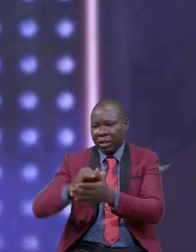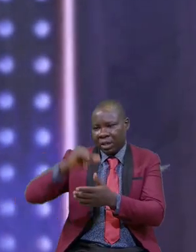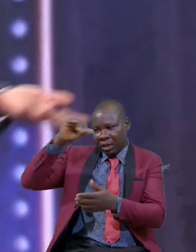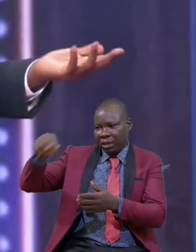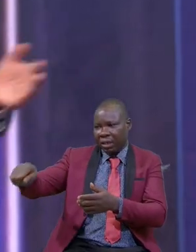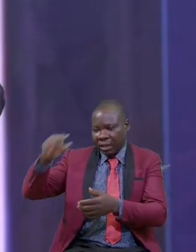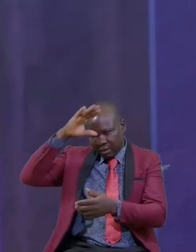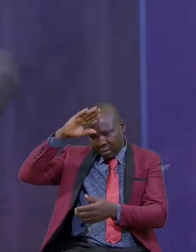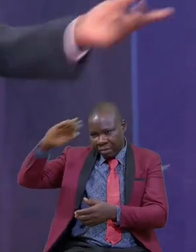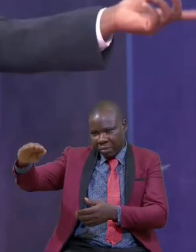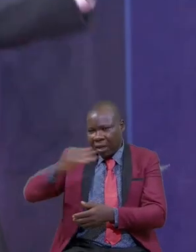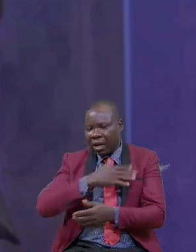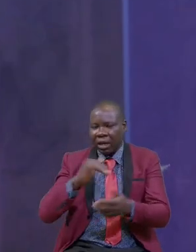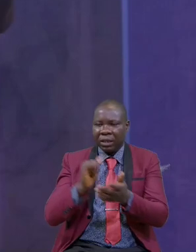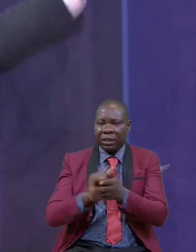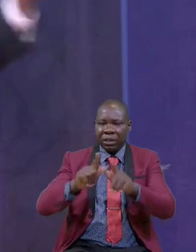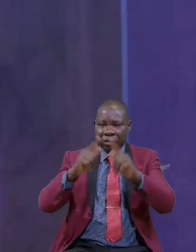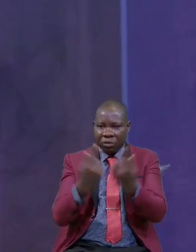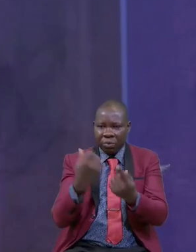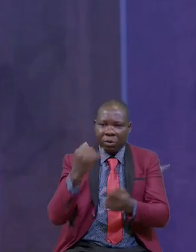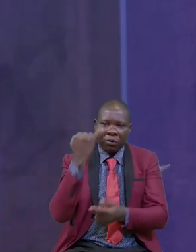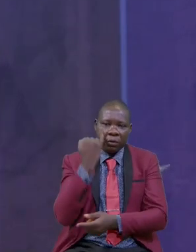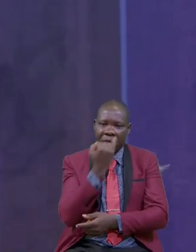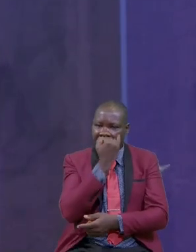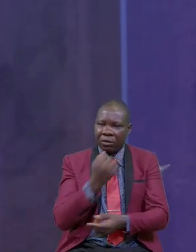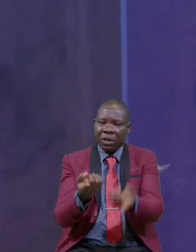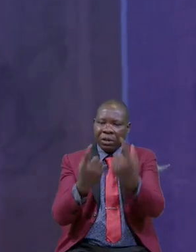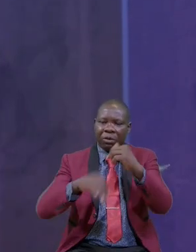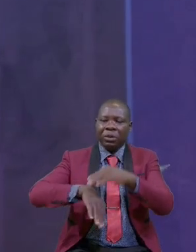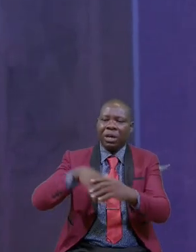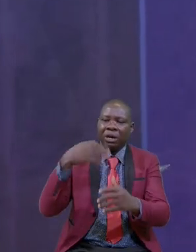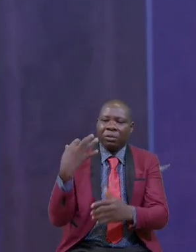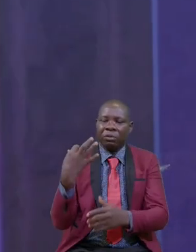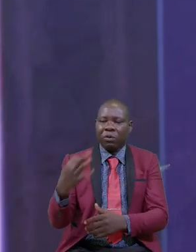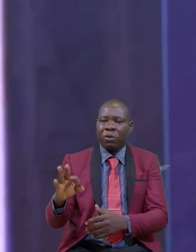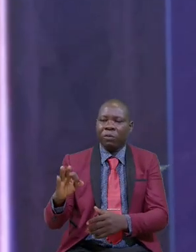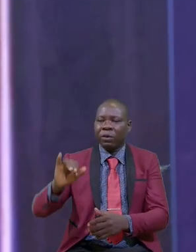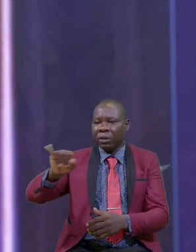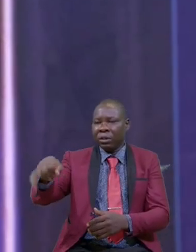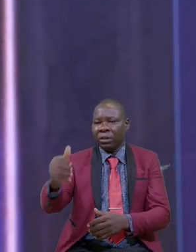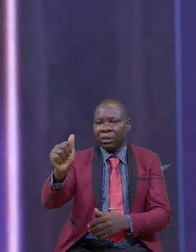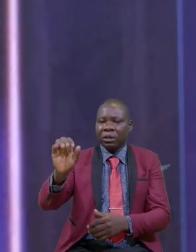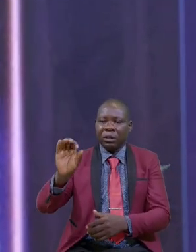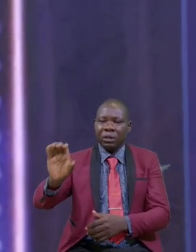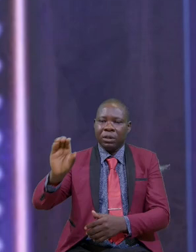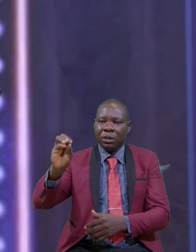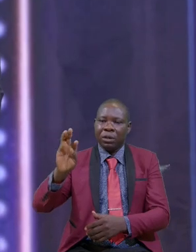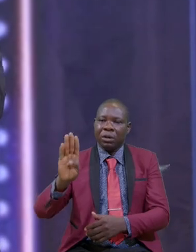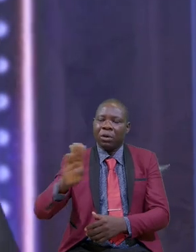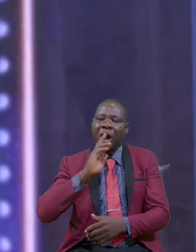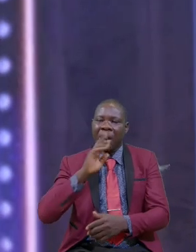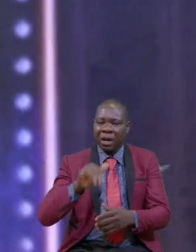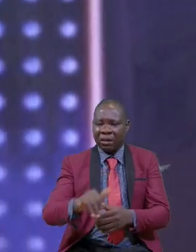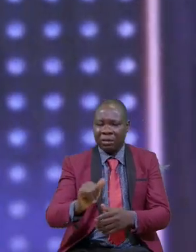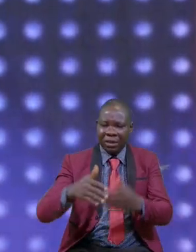Israel, venant coming d'Israël, out of Jacob, de Jacob, is still at one ils étaient toujours after en guerre l'un contre l'autre pendant tous